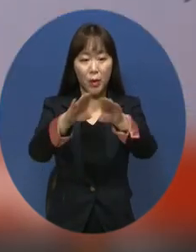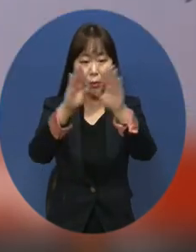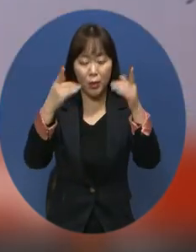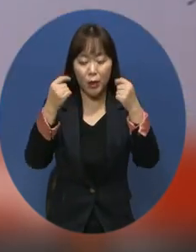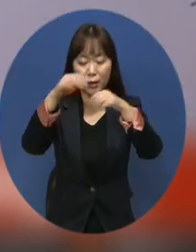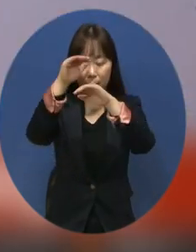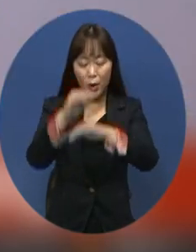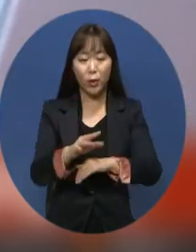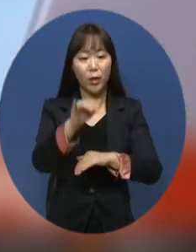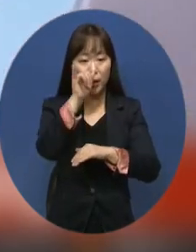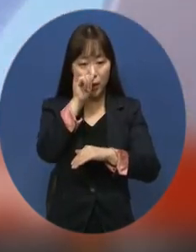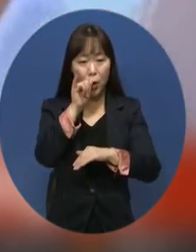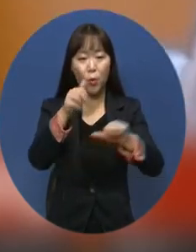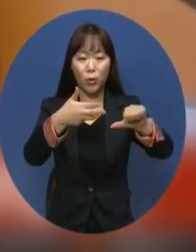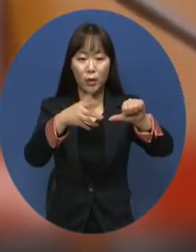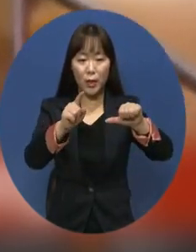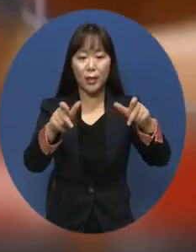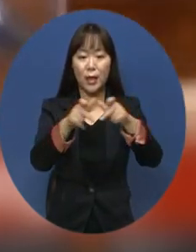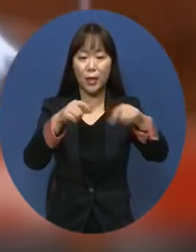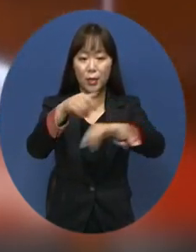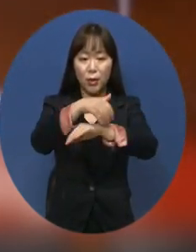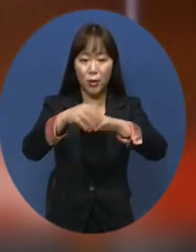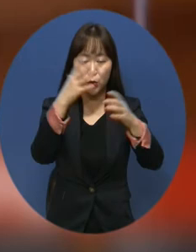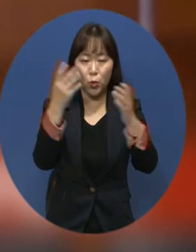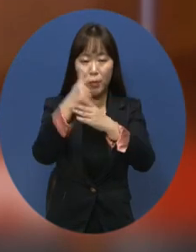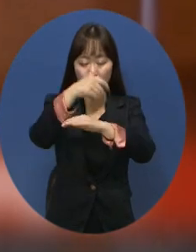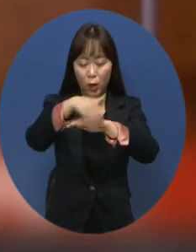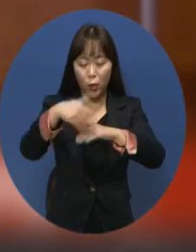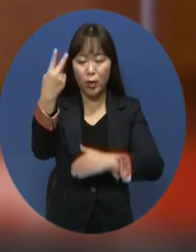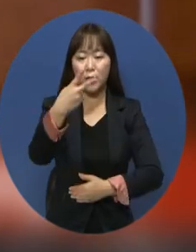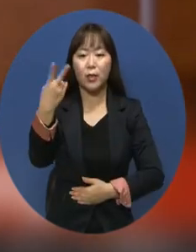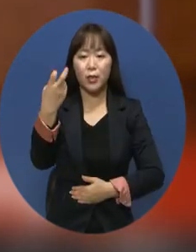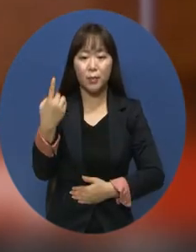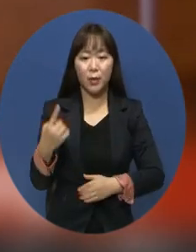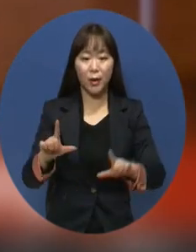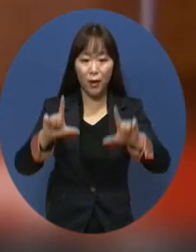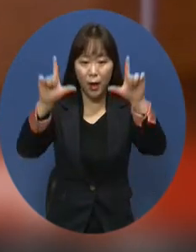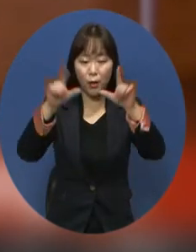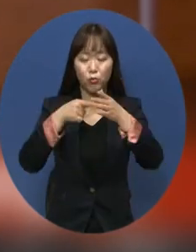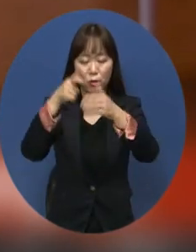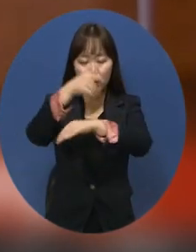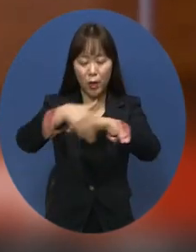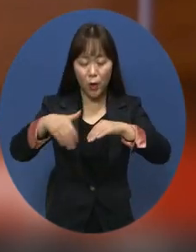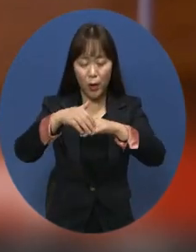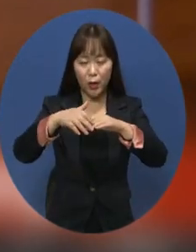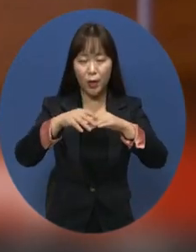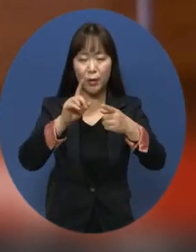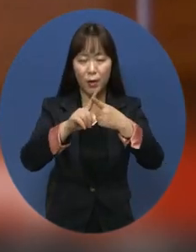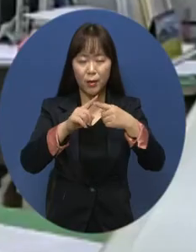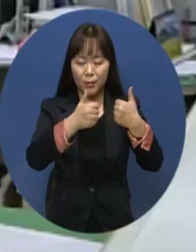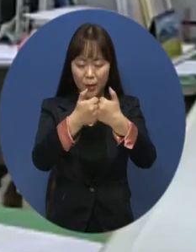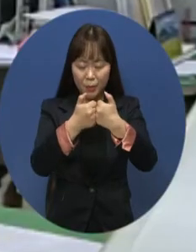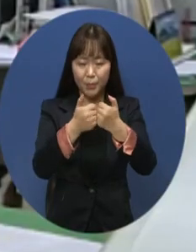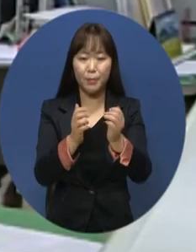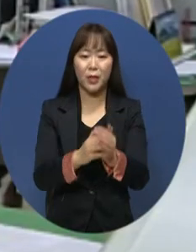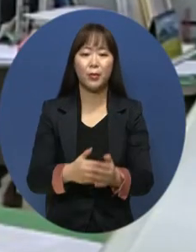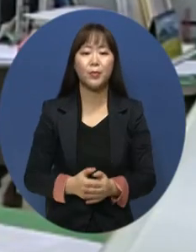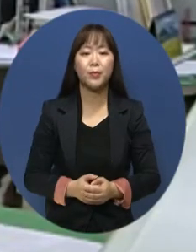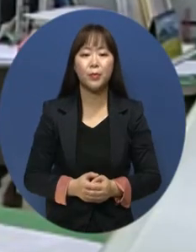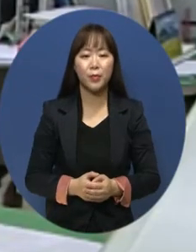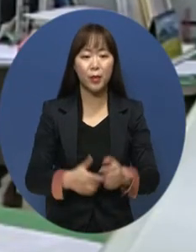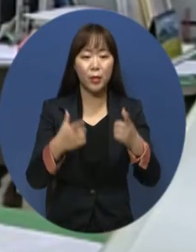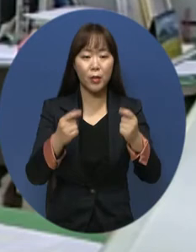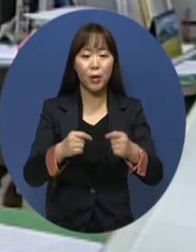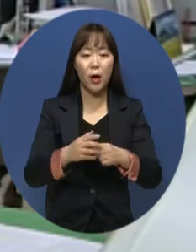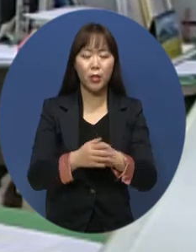내용을 담은 제 5차 장애인 정책 중 학계의 2021년 추진계획을 심했습니다 이에 따라